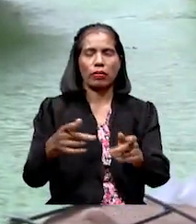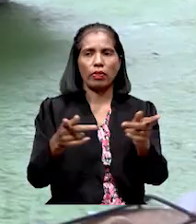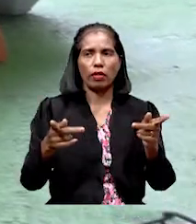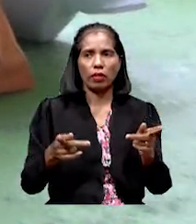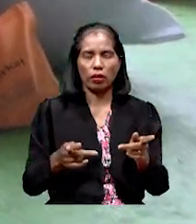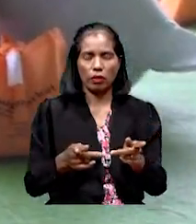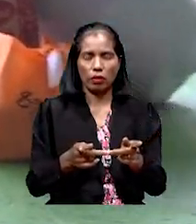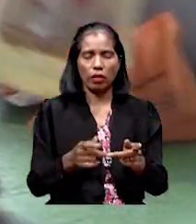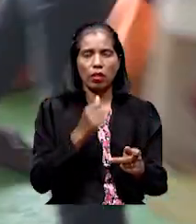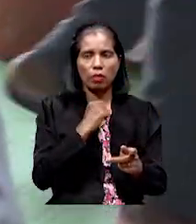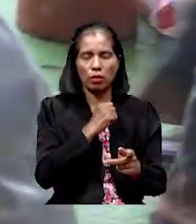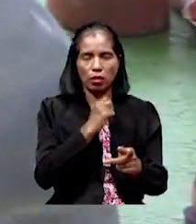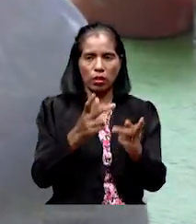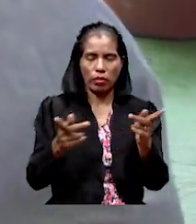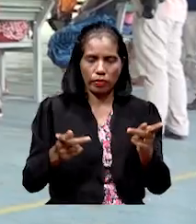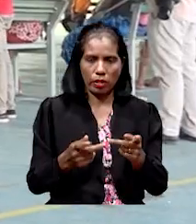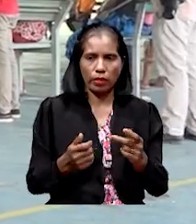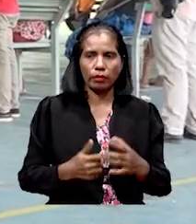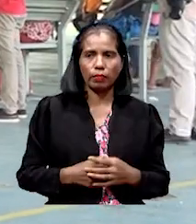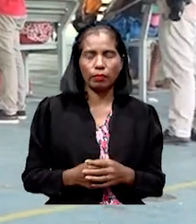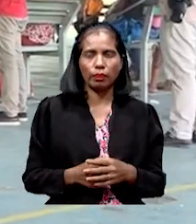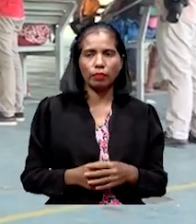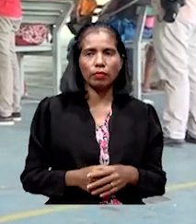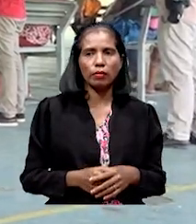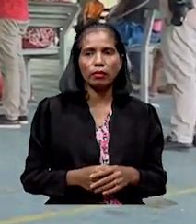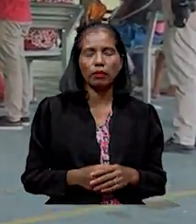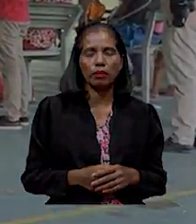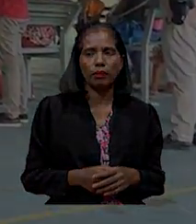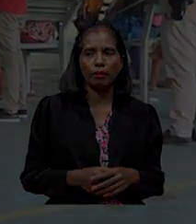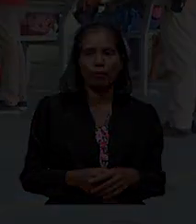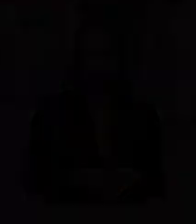evacuação Dom Bosco Kumoro. Felicitas Borges, Zaime dos Santos, GMN.